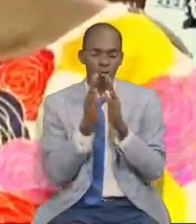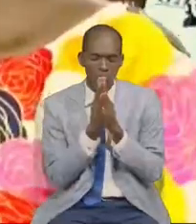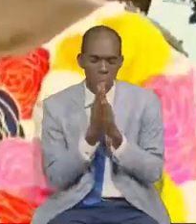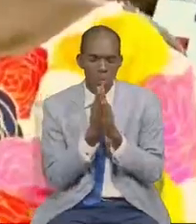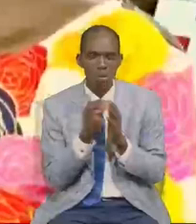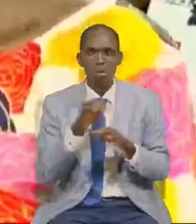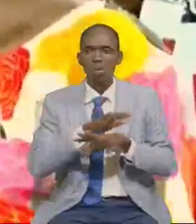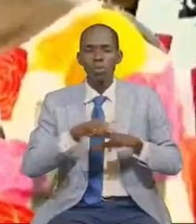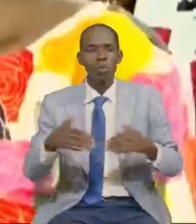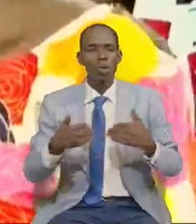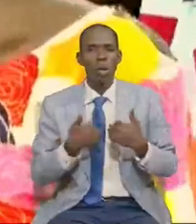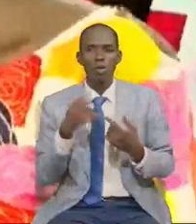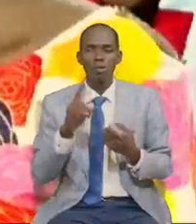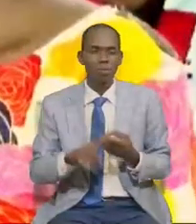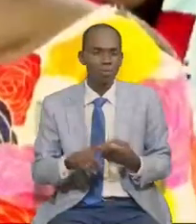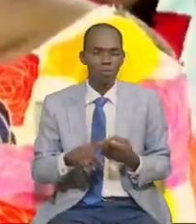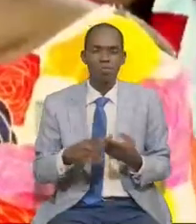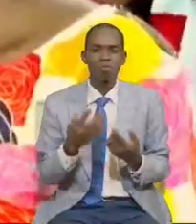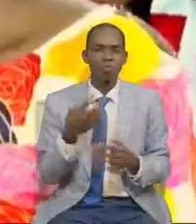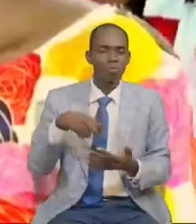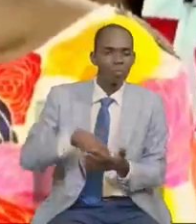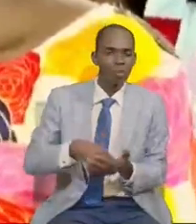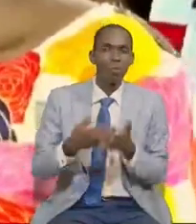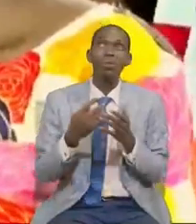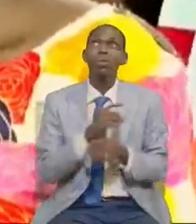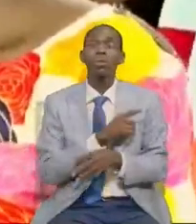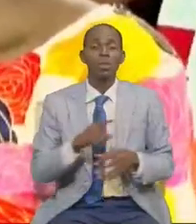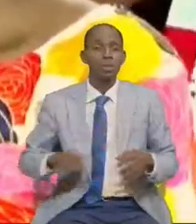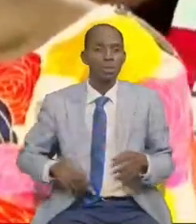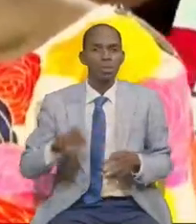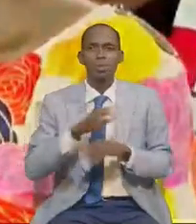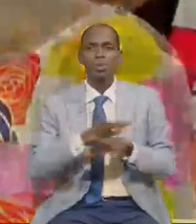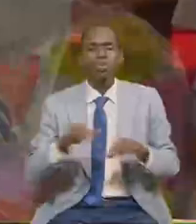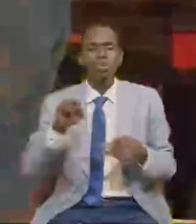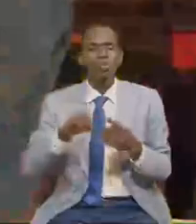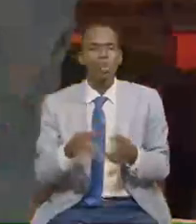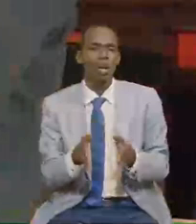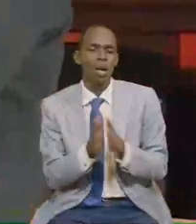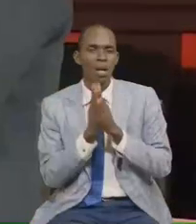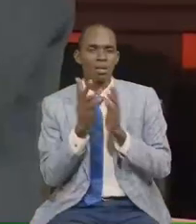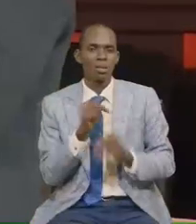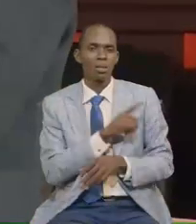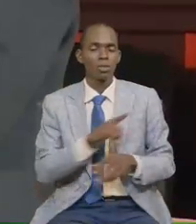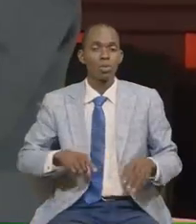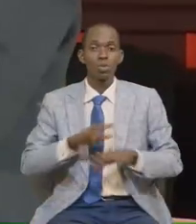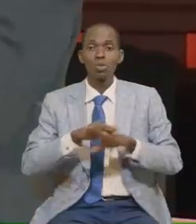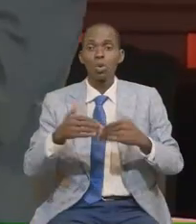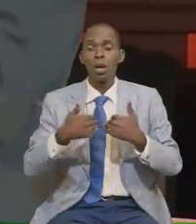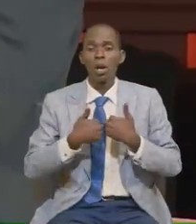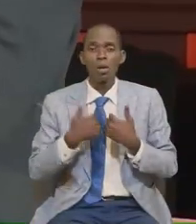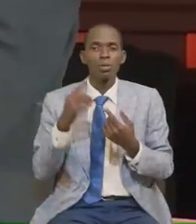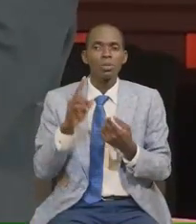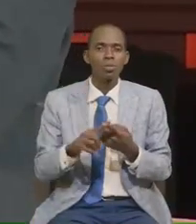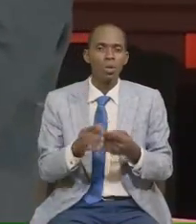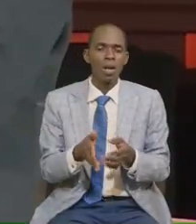ne t'appuies pas sur le Seigneur. Tu n'as pas besoin de demander au Seigneur. Tu n'as pas besoin d'avoir un